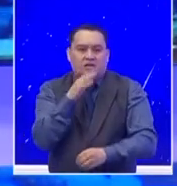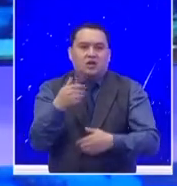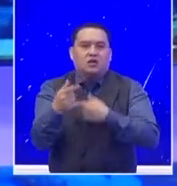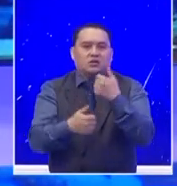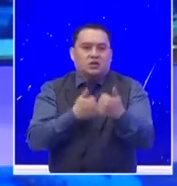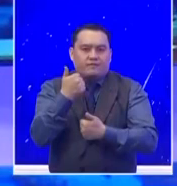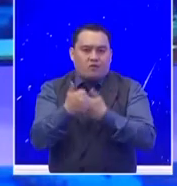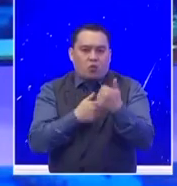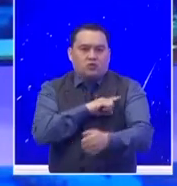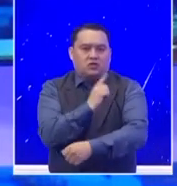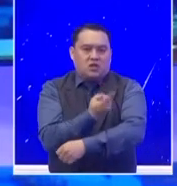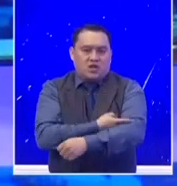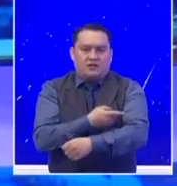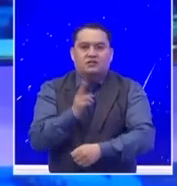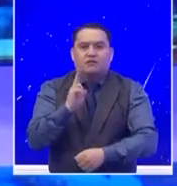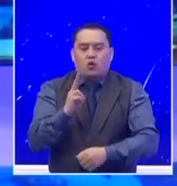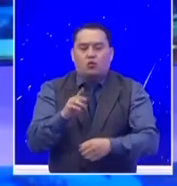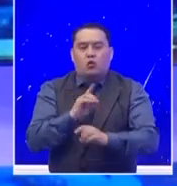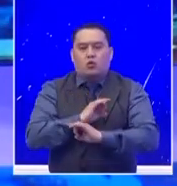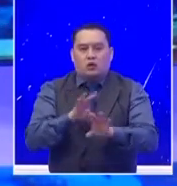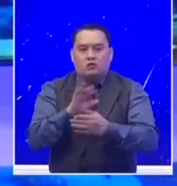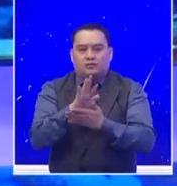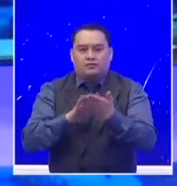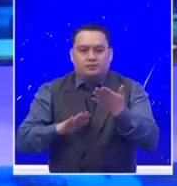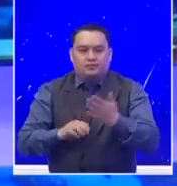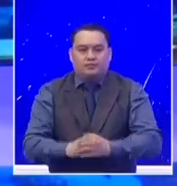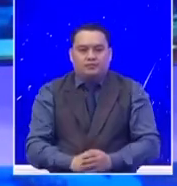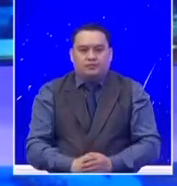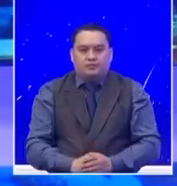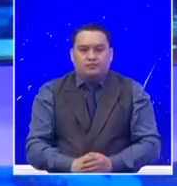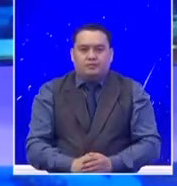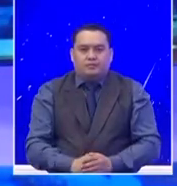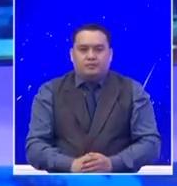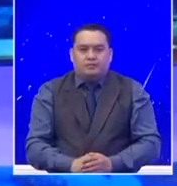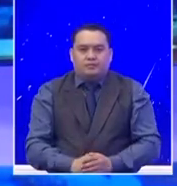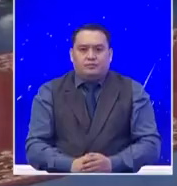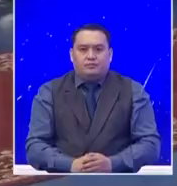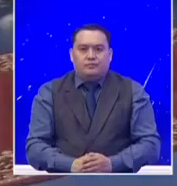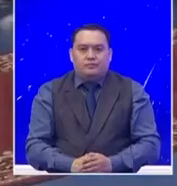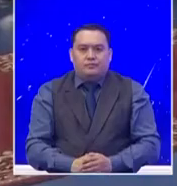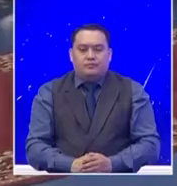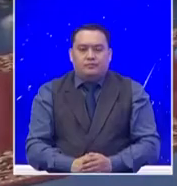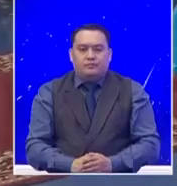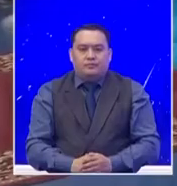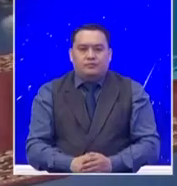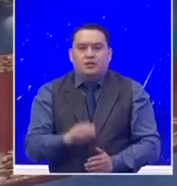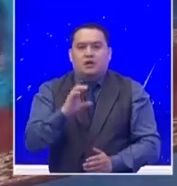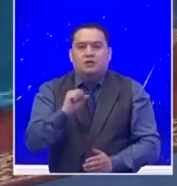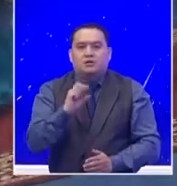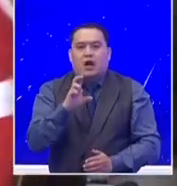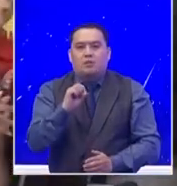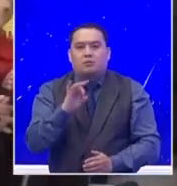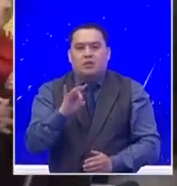лет оспаривают звание сильнейшего. Более подробно расскажет наш корреспондент. Сабит Жанатаев, спортсмен, с